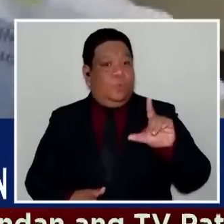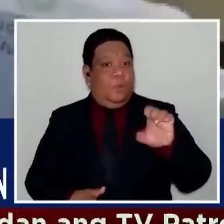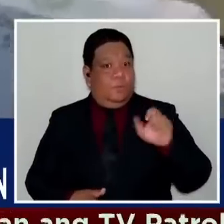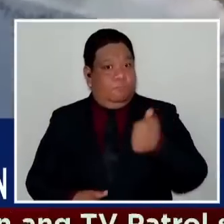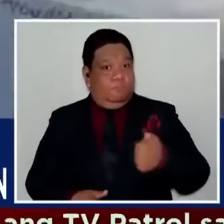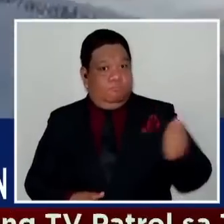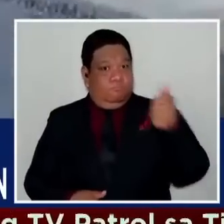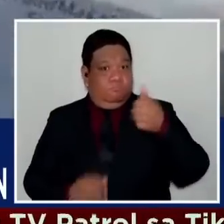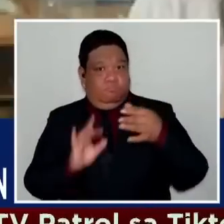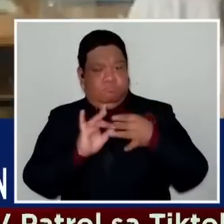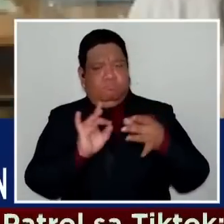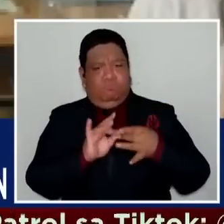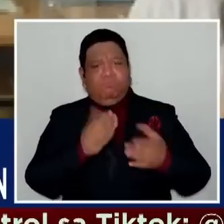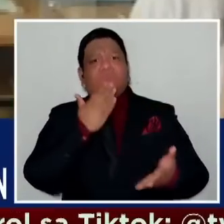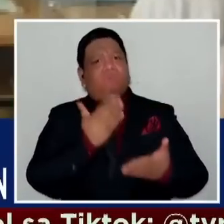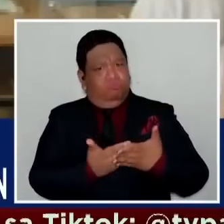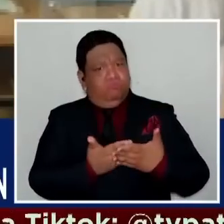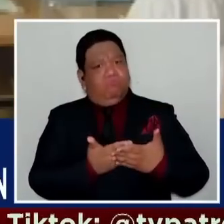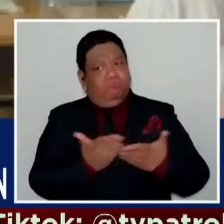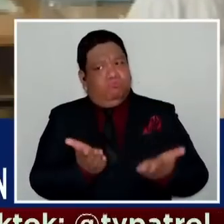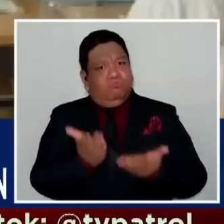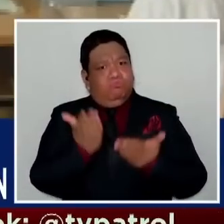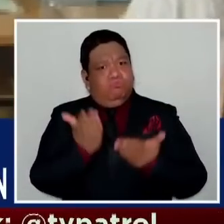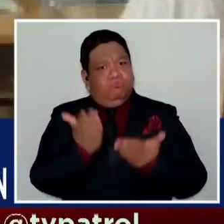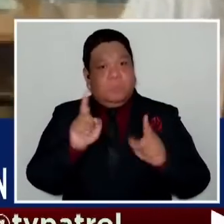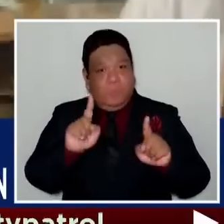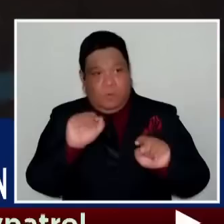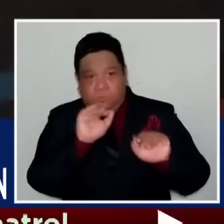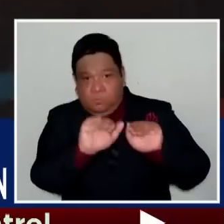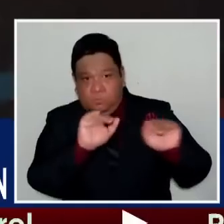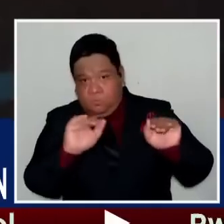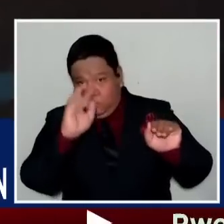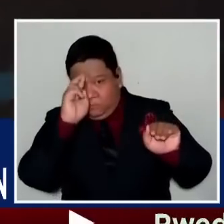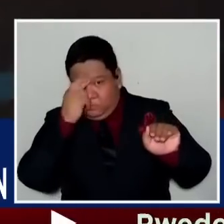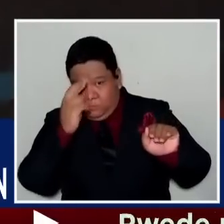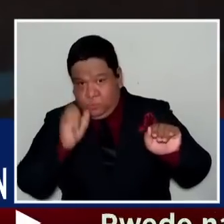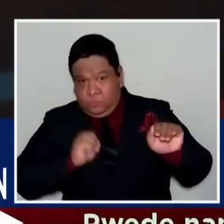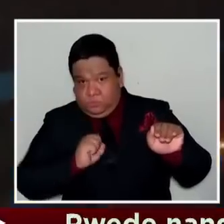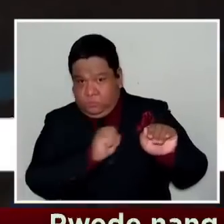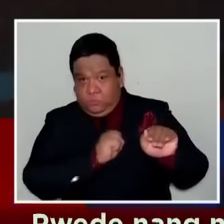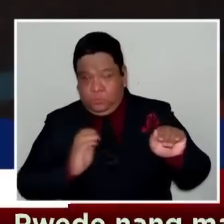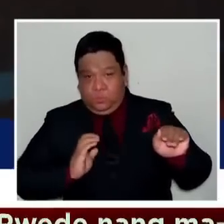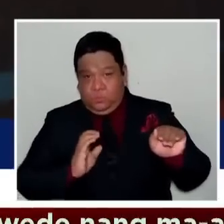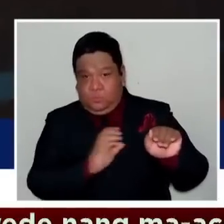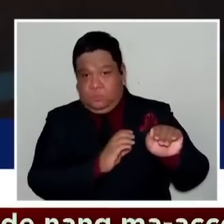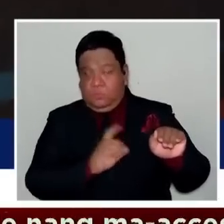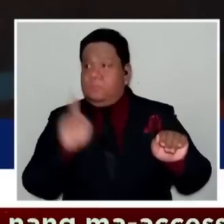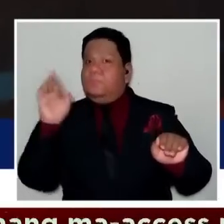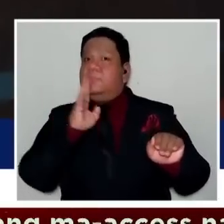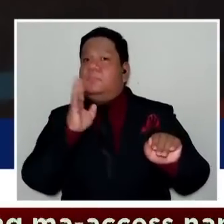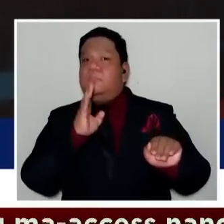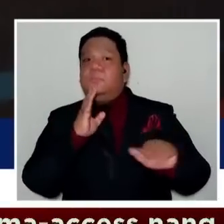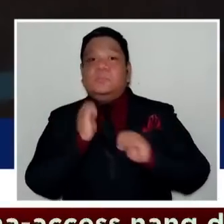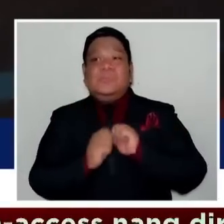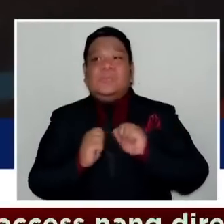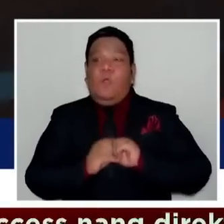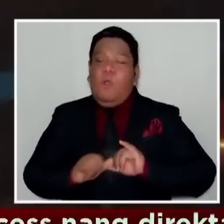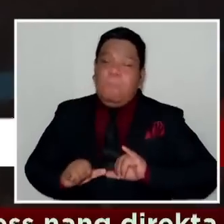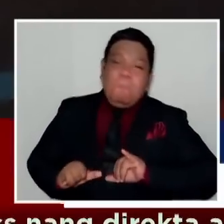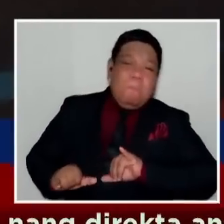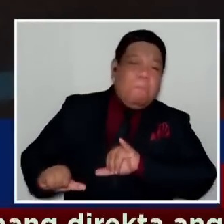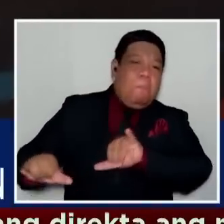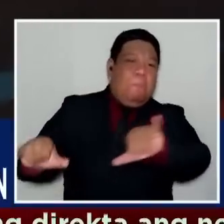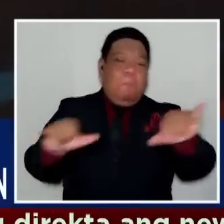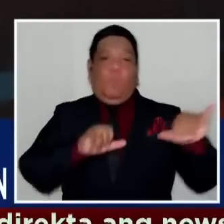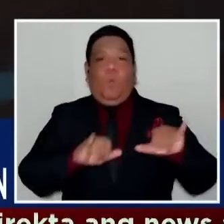ito, sabay paalala sa mga mambabatas. Pag sinabi mo kasing across the board, lahat po tayo rito ay kasama,